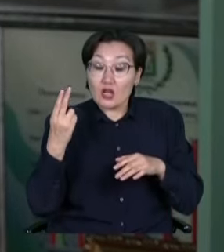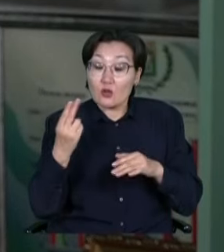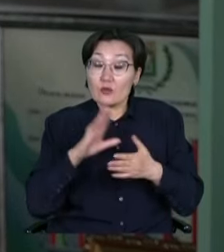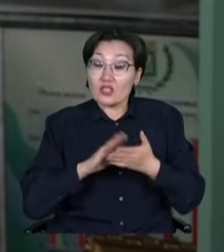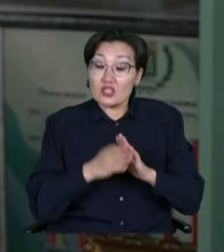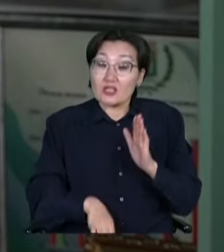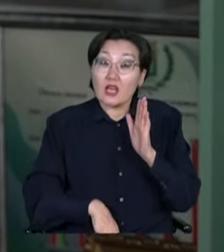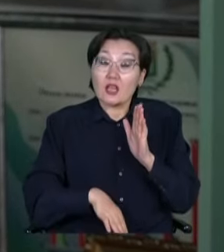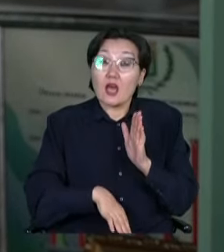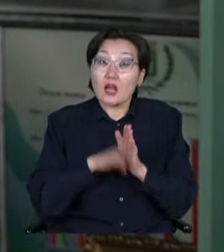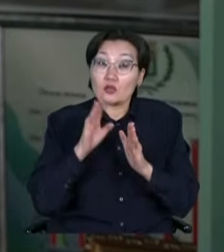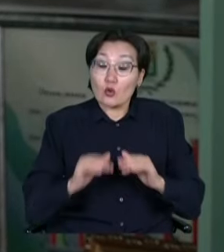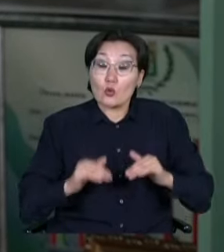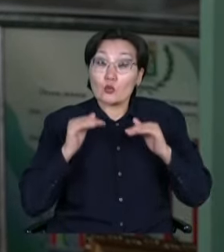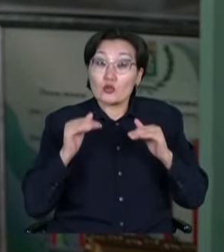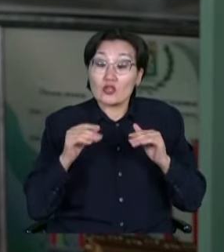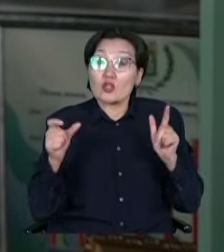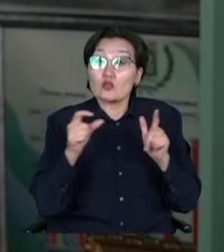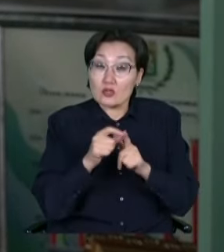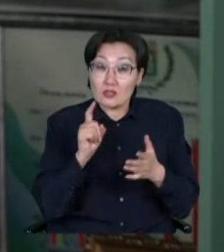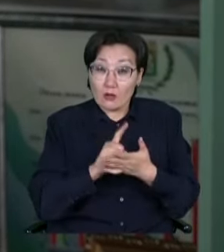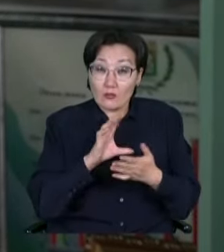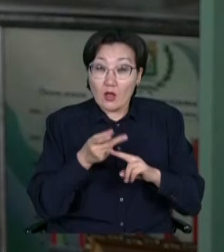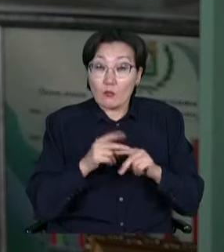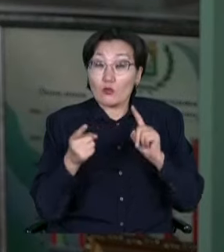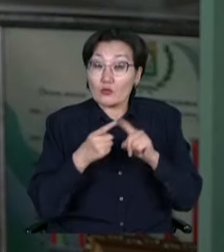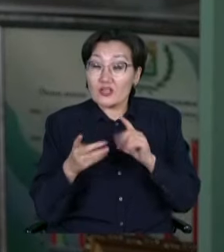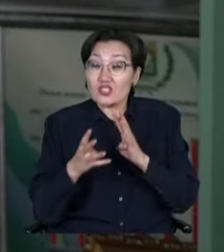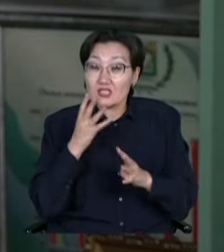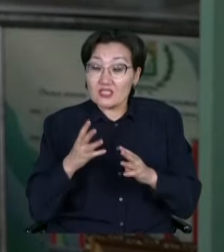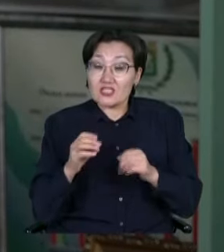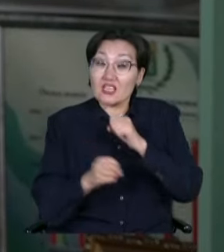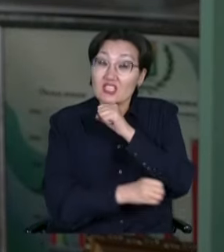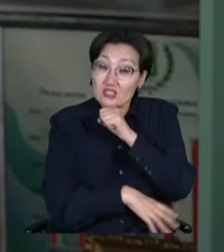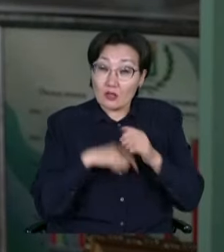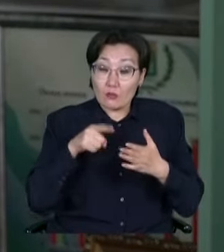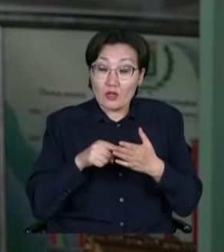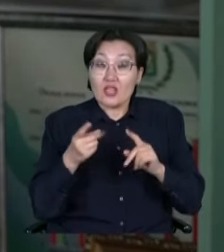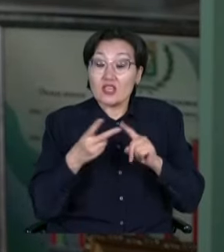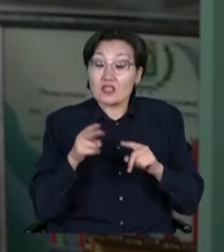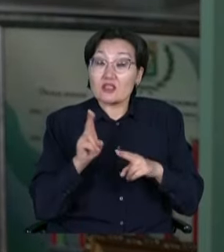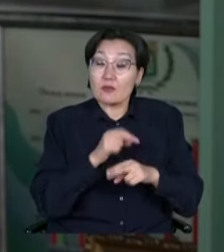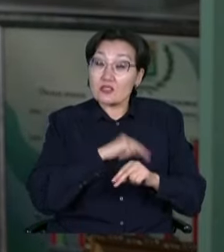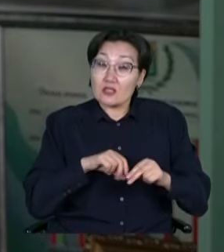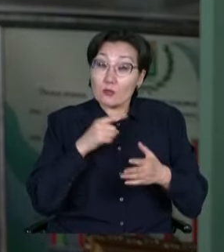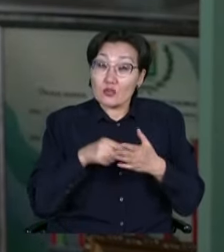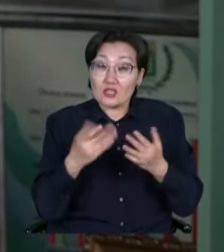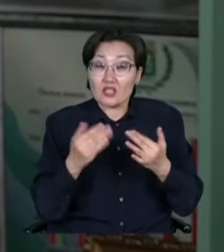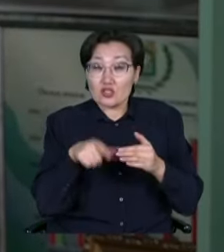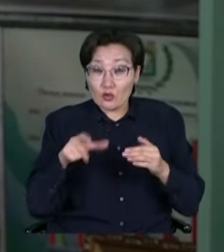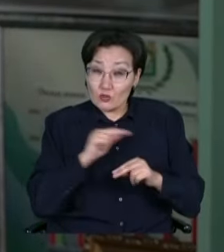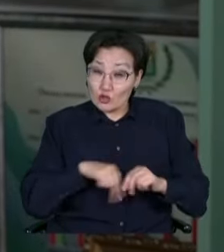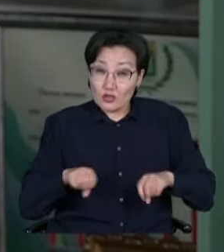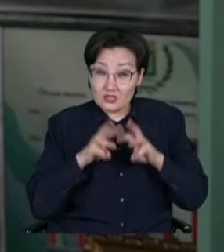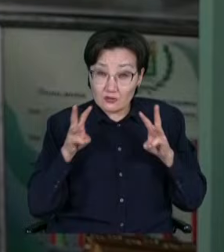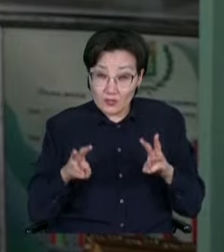деп ойлаймын. Менің ойымша ол бірінші кезекте кедейшілік мәселесі, ол екінші кезекте жұмыссыздық мәселесі. Қанша адамды жұмыспен